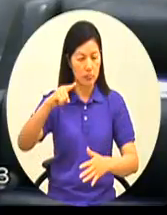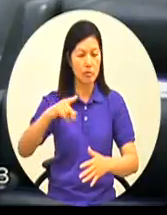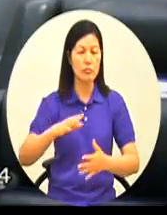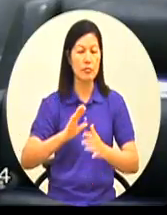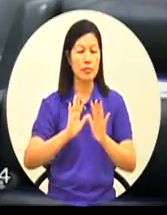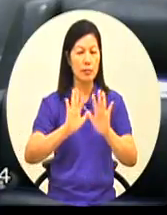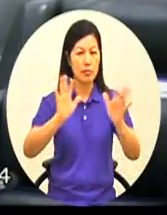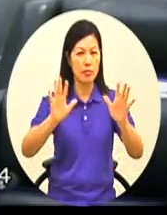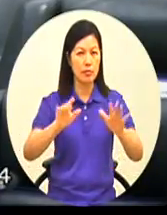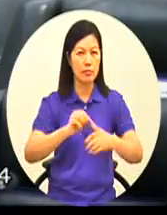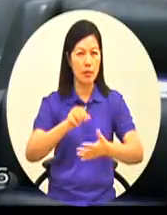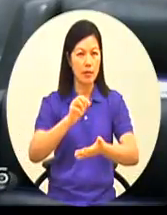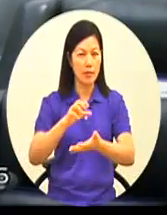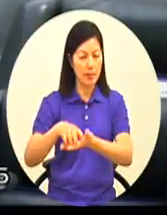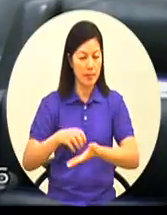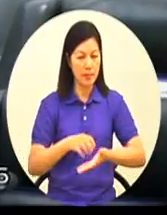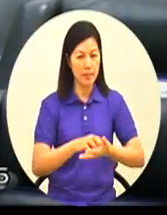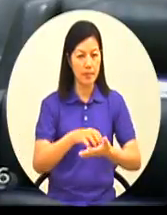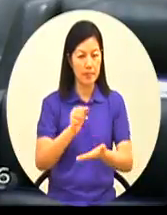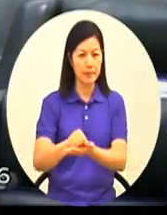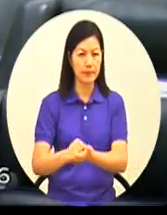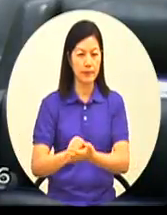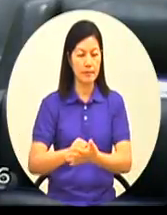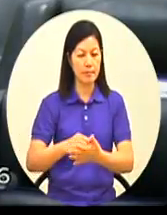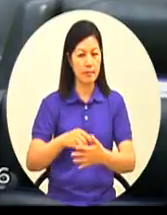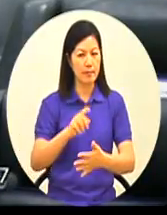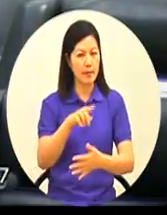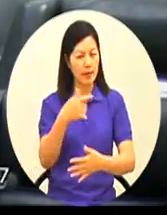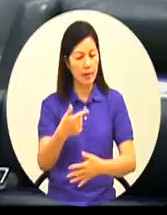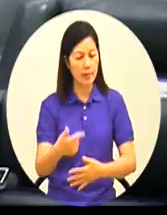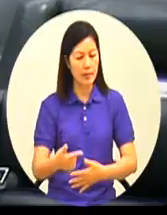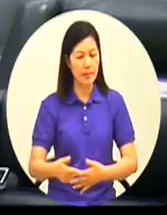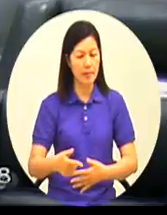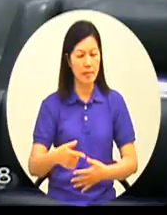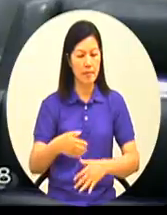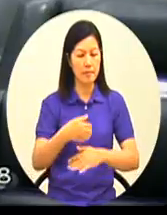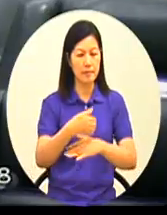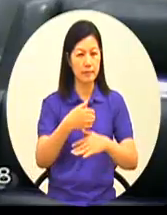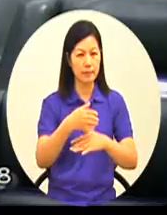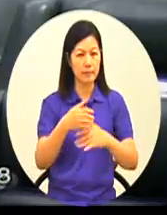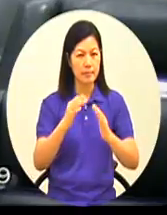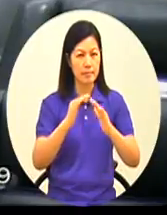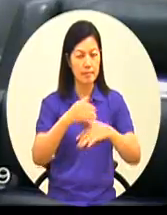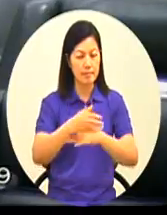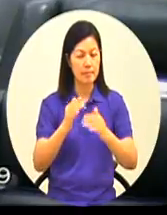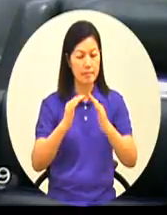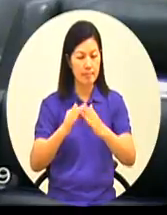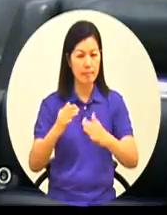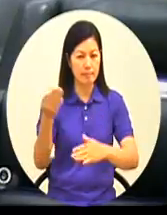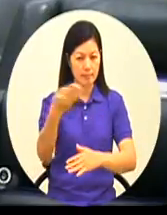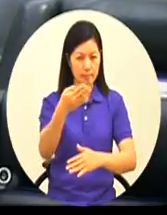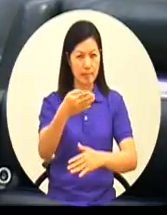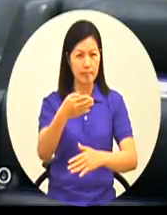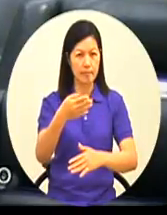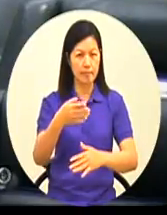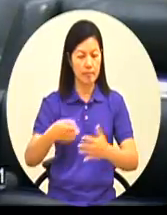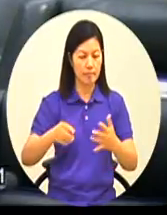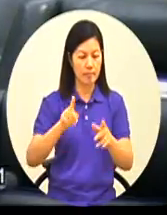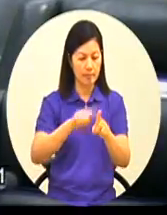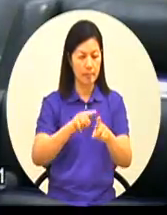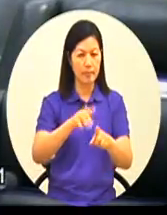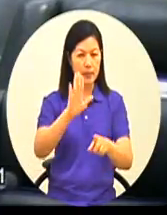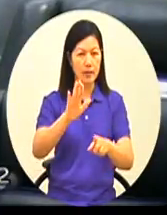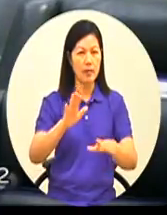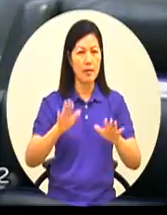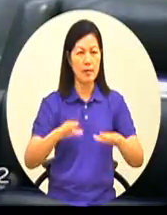谓的伴侣助记，那后来有陆陆续续大概九个城市陆续跟进。那我知道我们高雄市目前已经开始有做